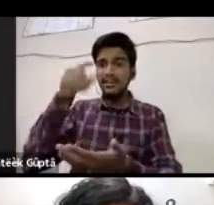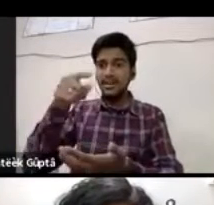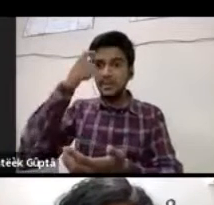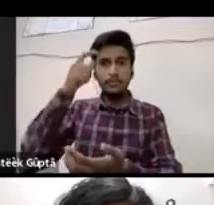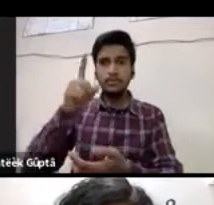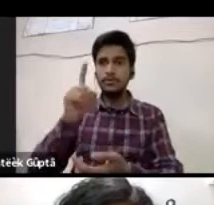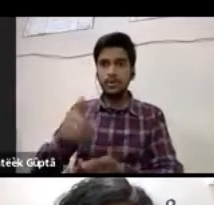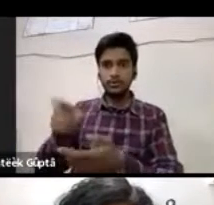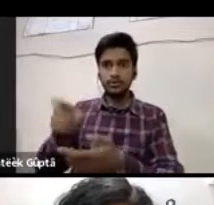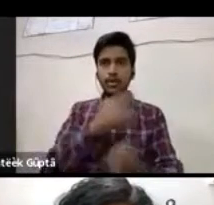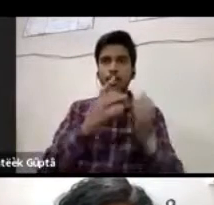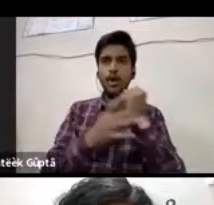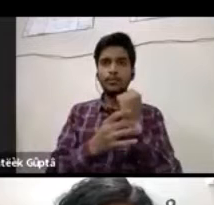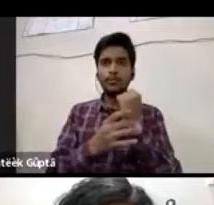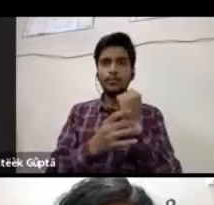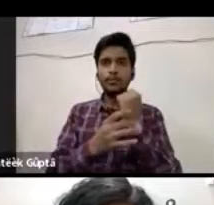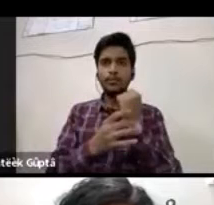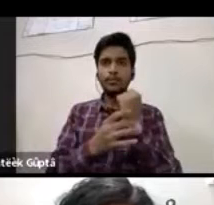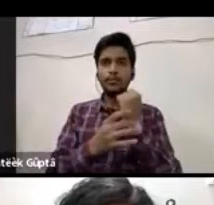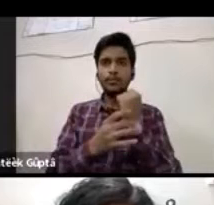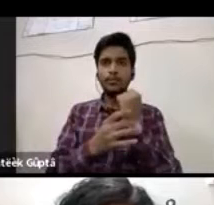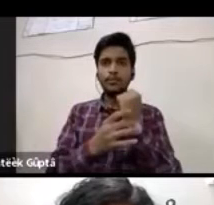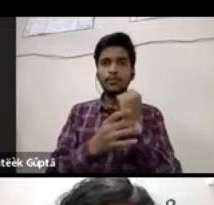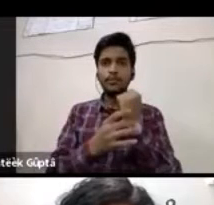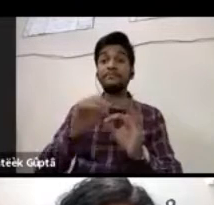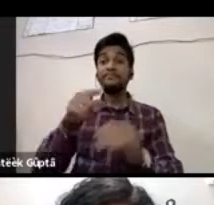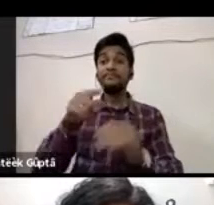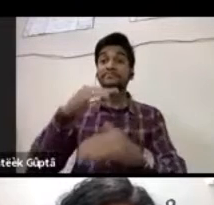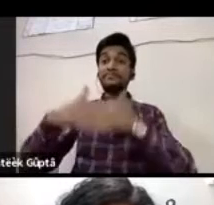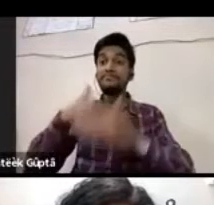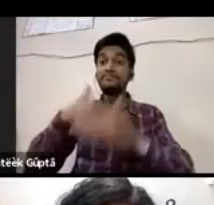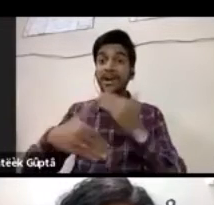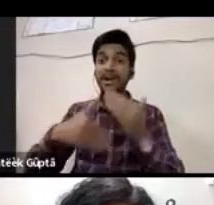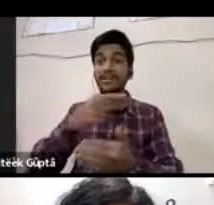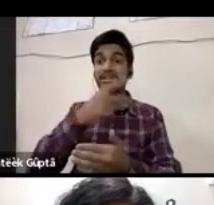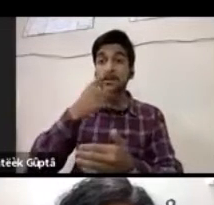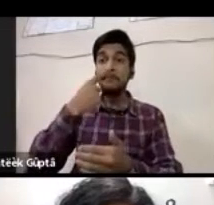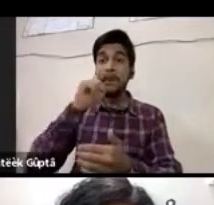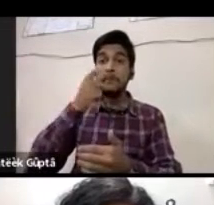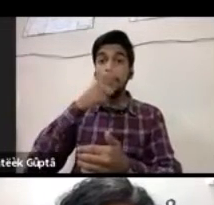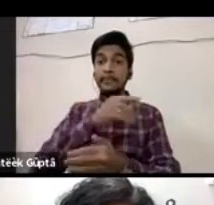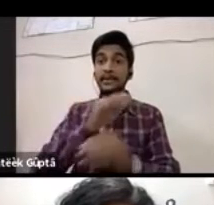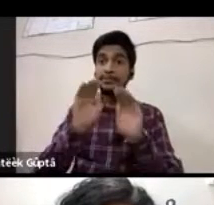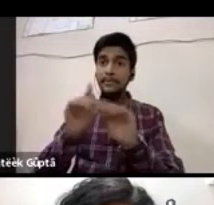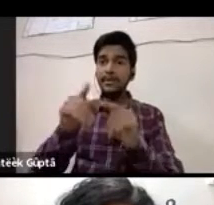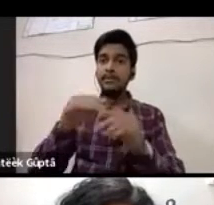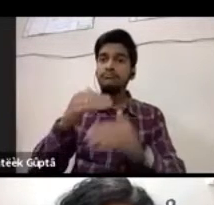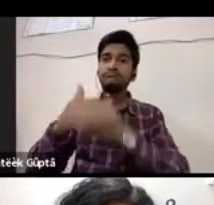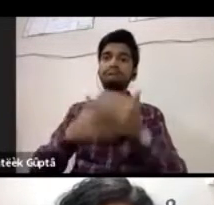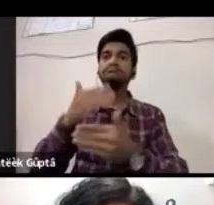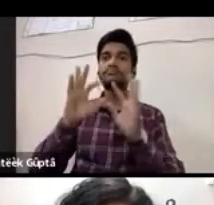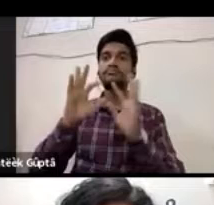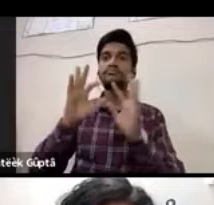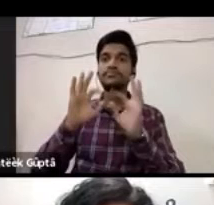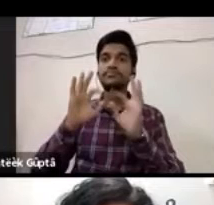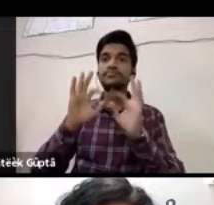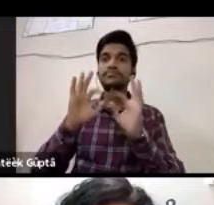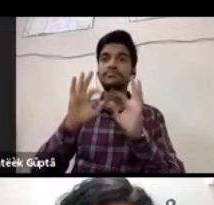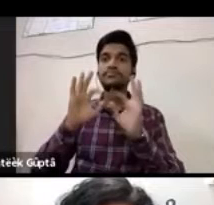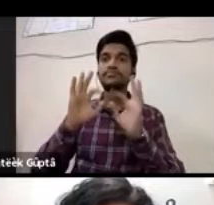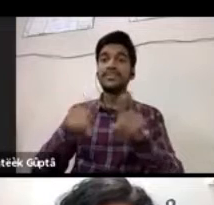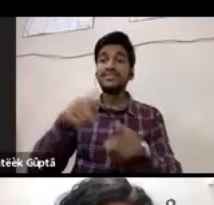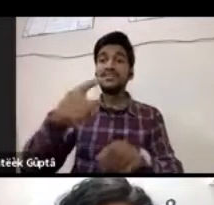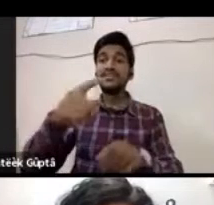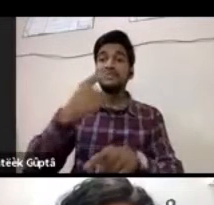उसके बाद अगर पेरेंट्स सपोर्ट देते हैं, मैंने अपना पूरा जीवन एक आम बच्चे की तरह बिताया. ठीक है, हम सबके अपने संघर्ष होते हैं, हमने अपना